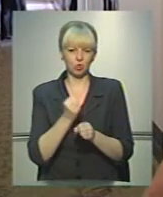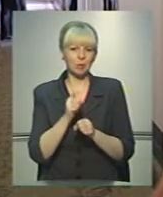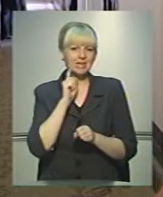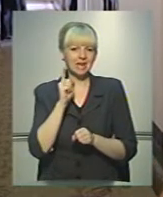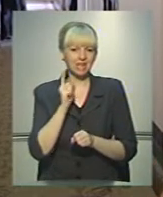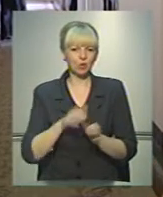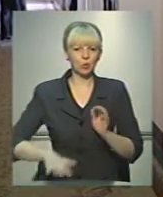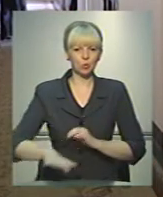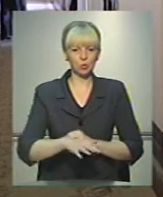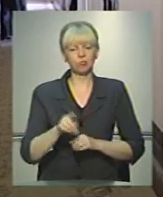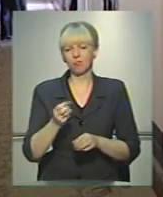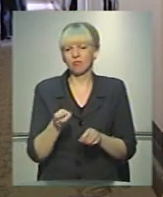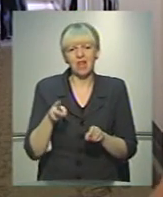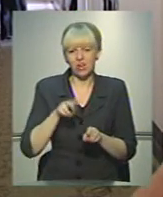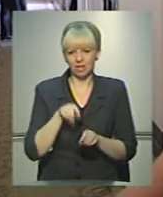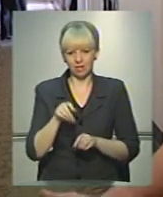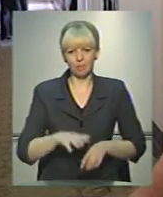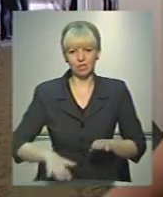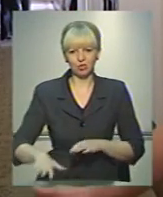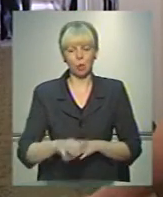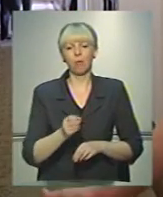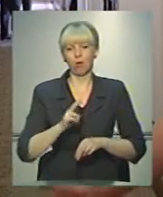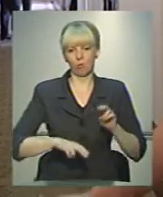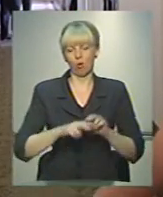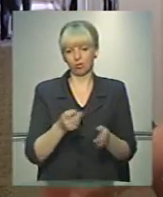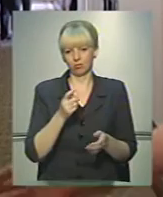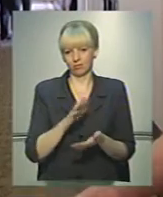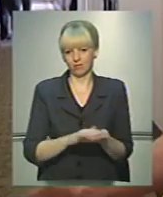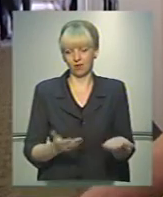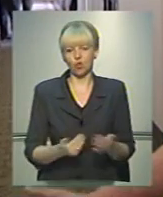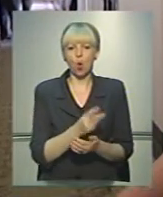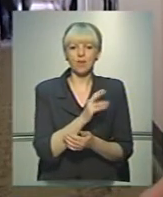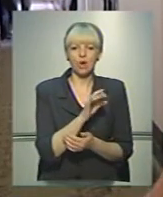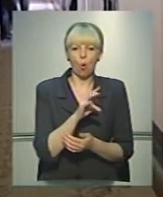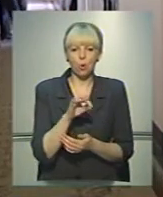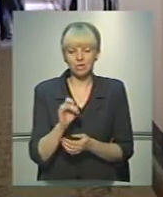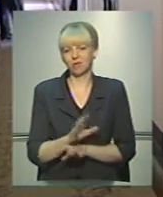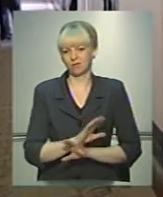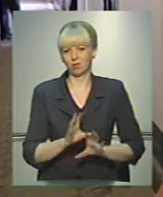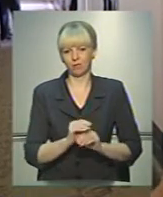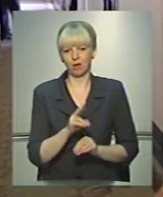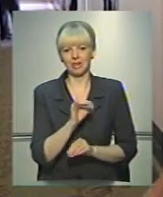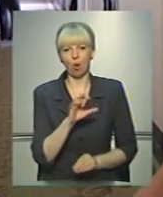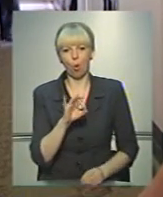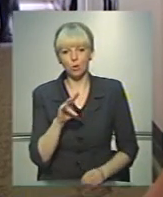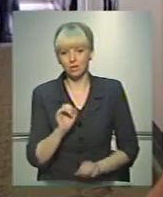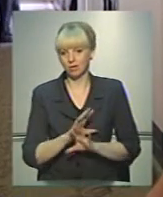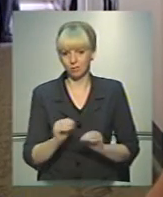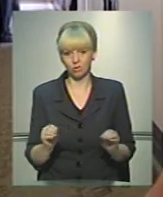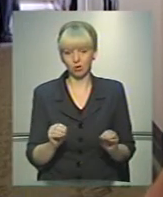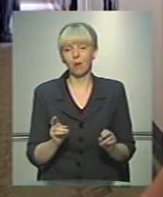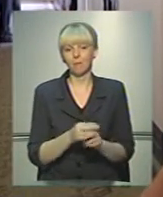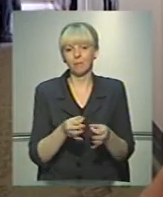Так і там дуже-дуже навантажена та зона. В ній ми будуємо, вибачте, нові кіоски. Тим більше,